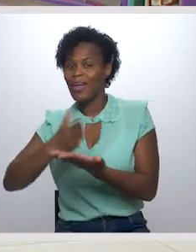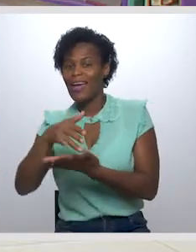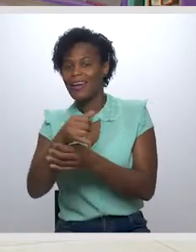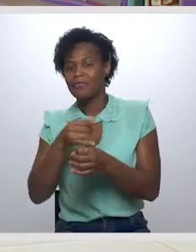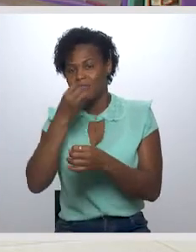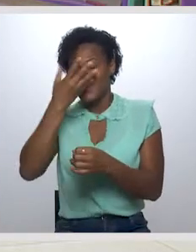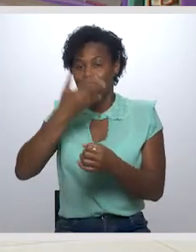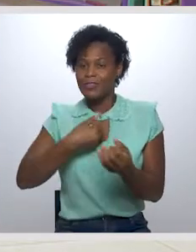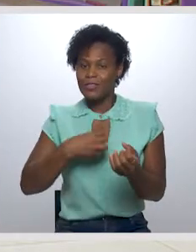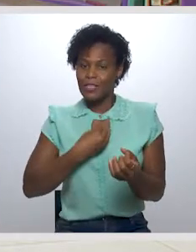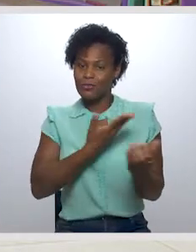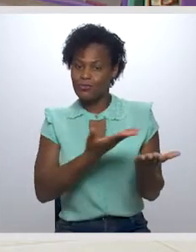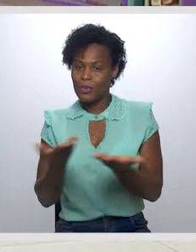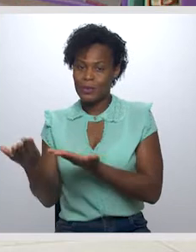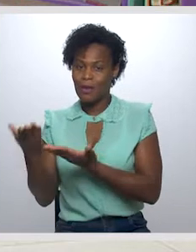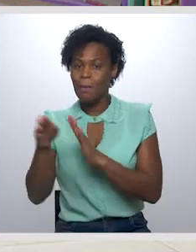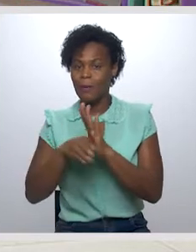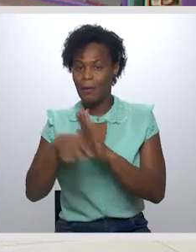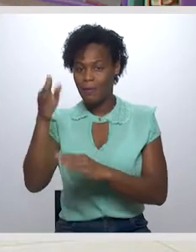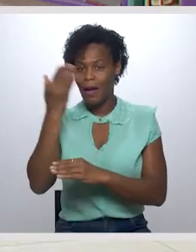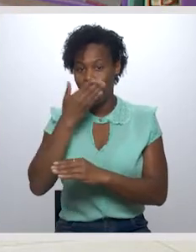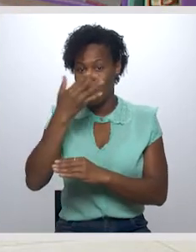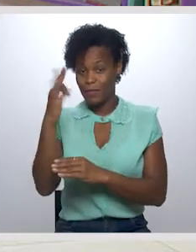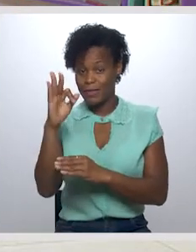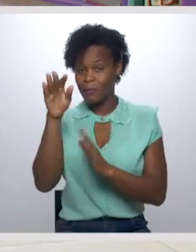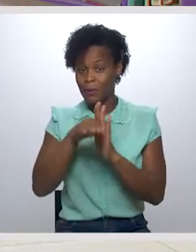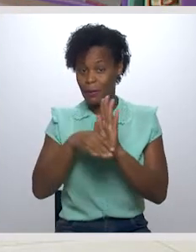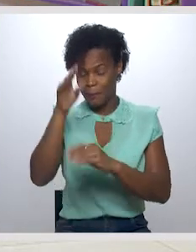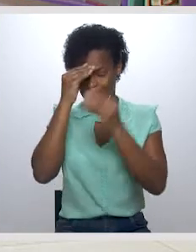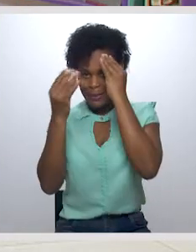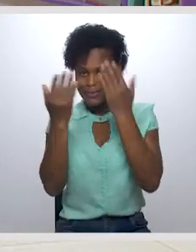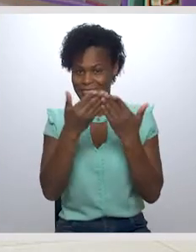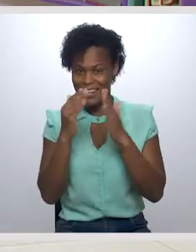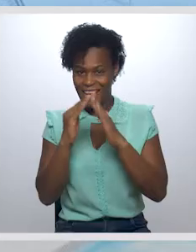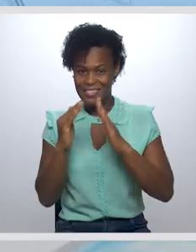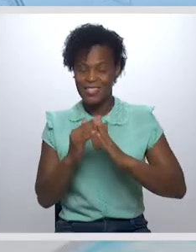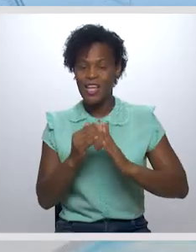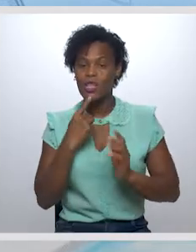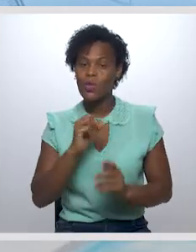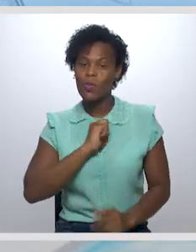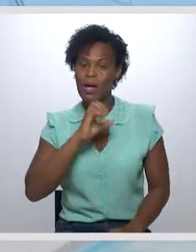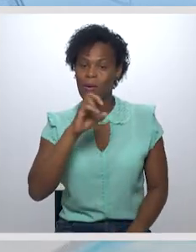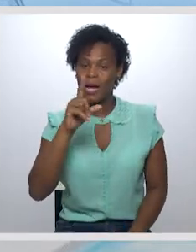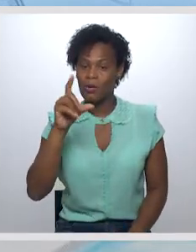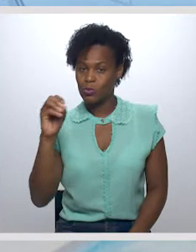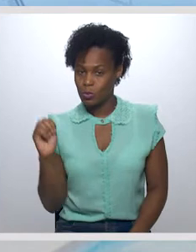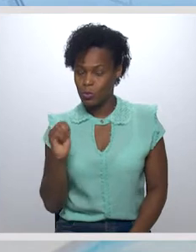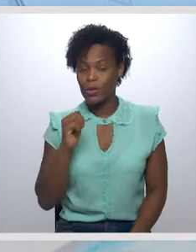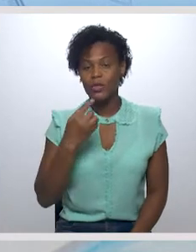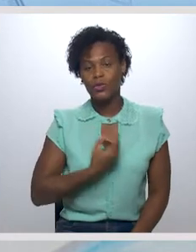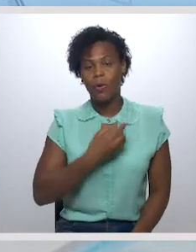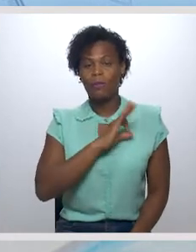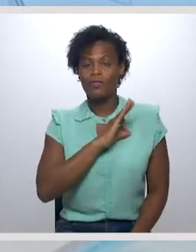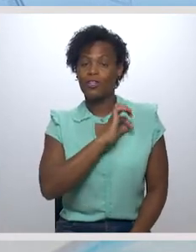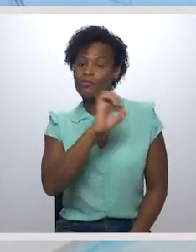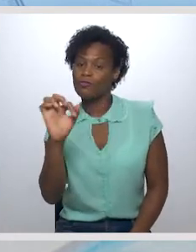bienvenue au cours de français du programme Aprender Estudar em Casa. Je m'appelle Carlos Pereira, je suis